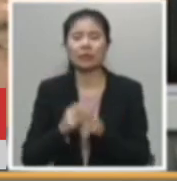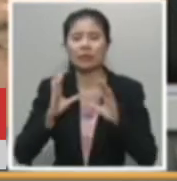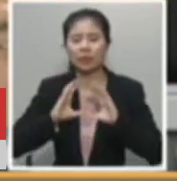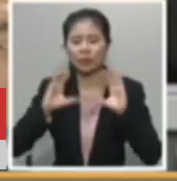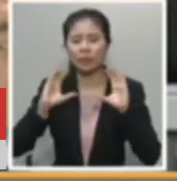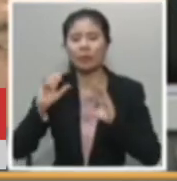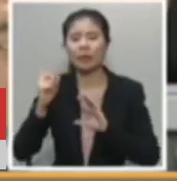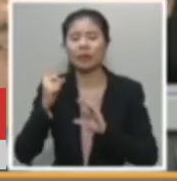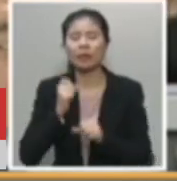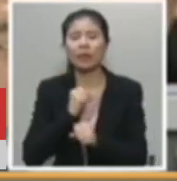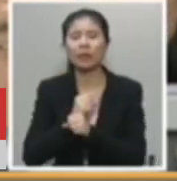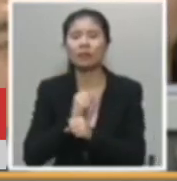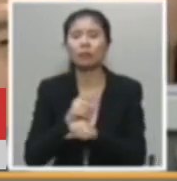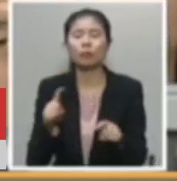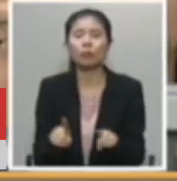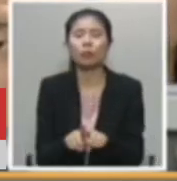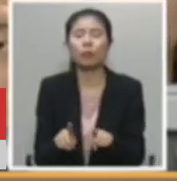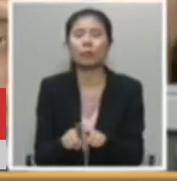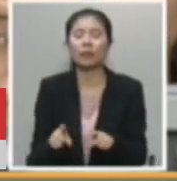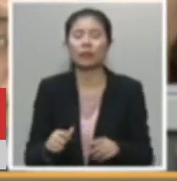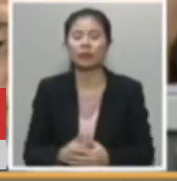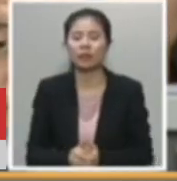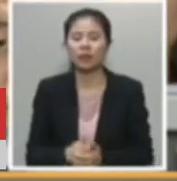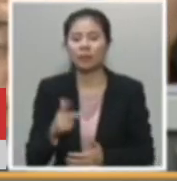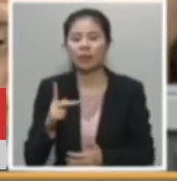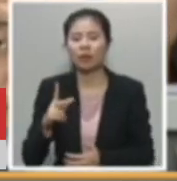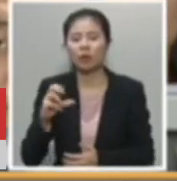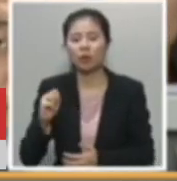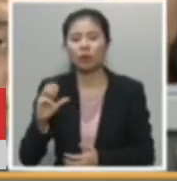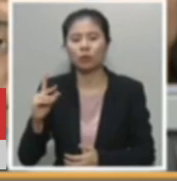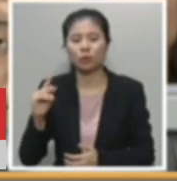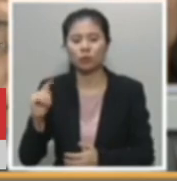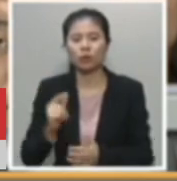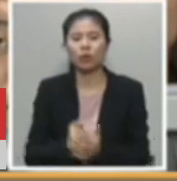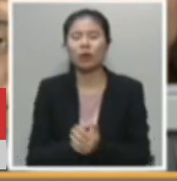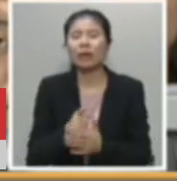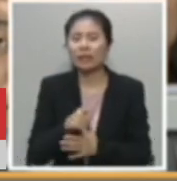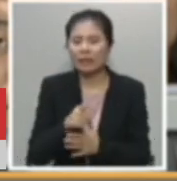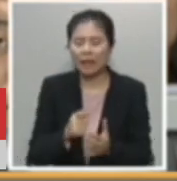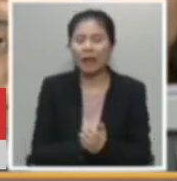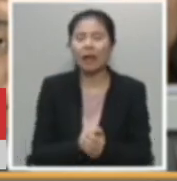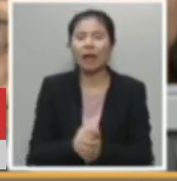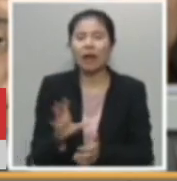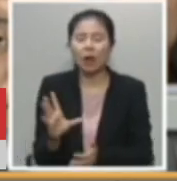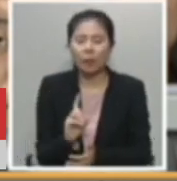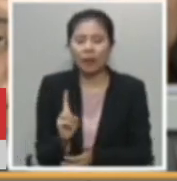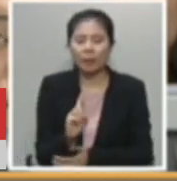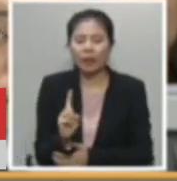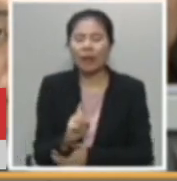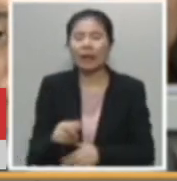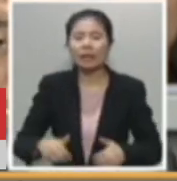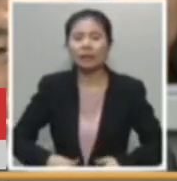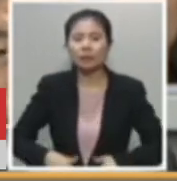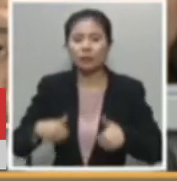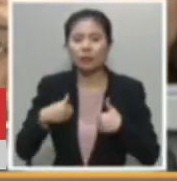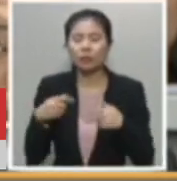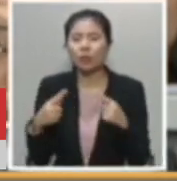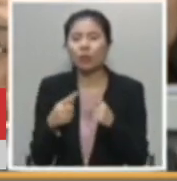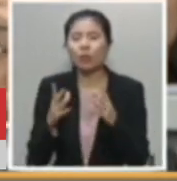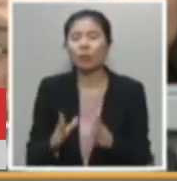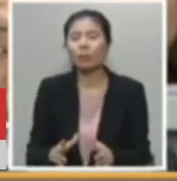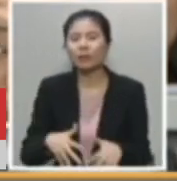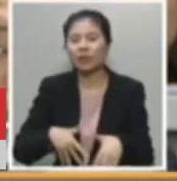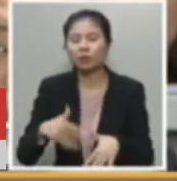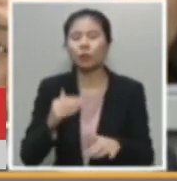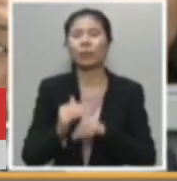ดเดียวกันท่านประธานครับมันไม่ได้ตอบโจทย์ให้กับชีวิตความเป็นอยู่ของคน